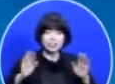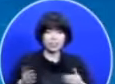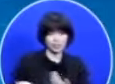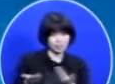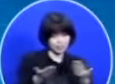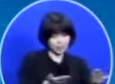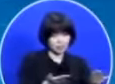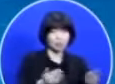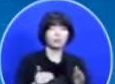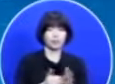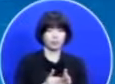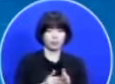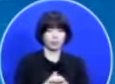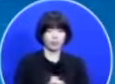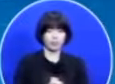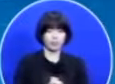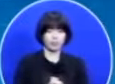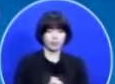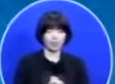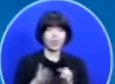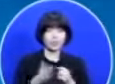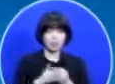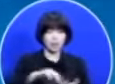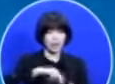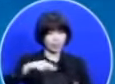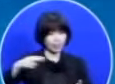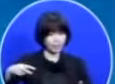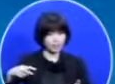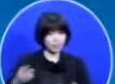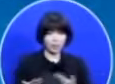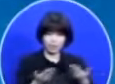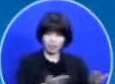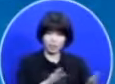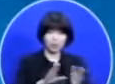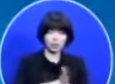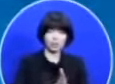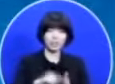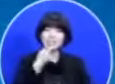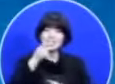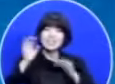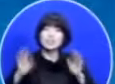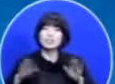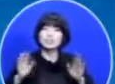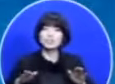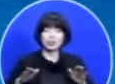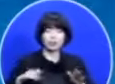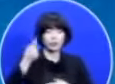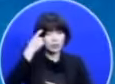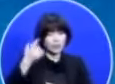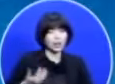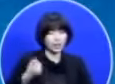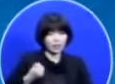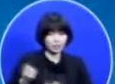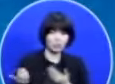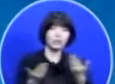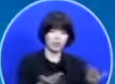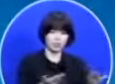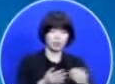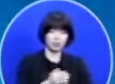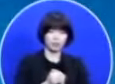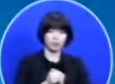씁니다 그래 그러니까 나그네를 대접할 때 천사로 생각하고 대저 바라는 겁니다